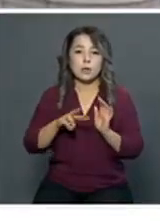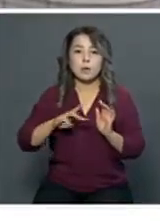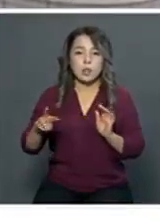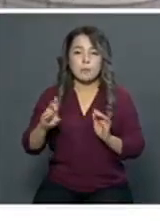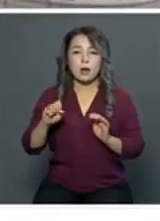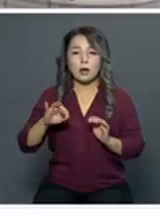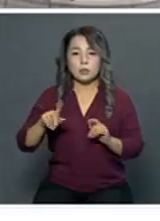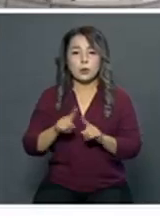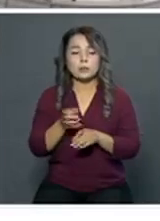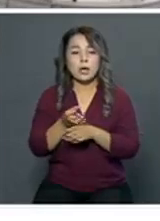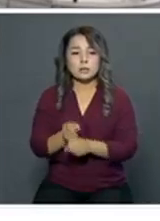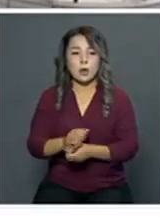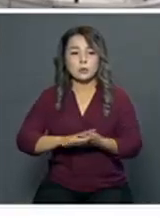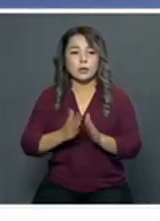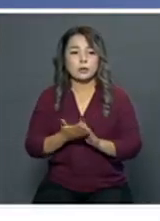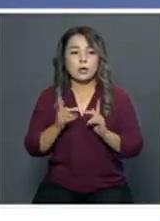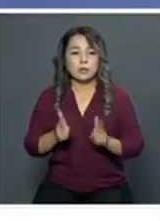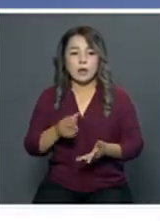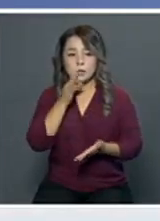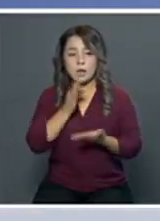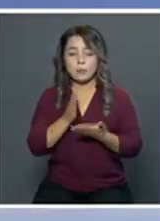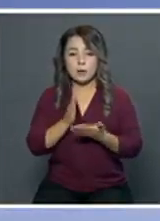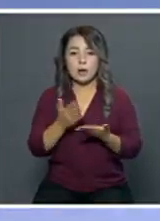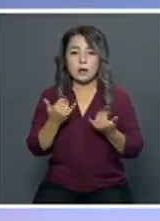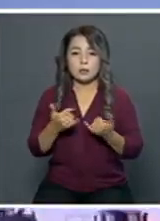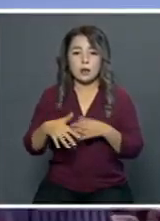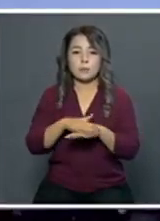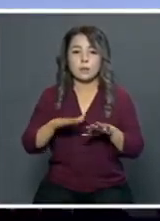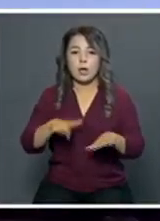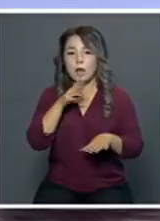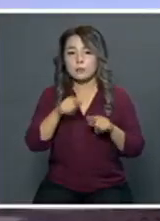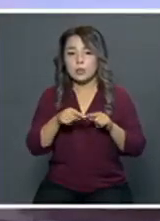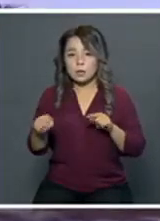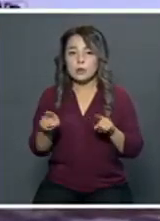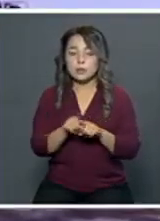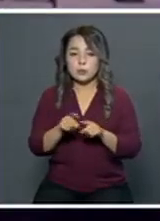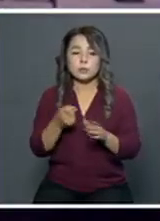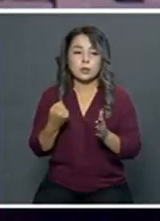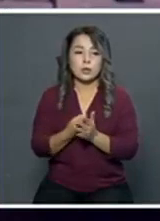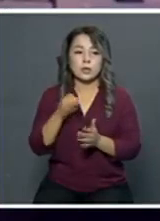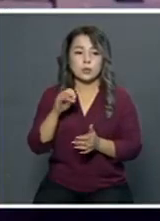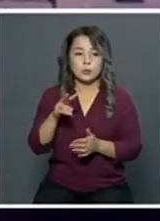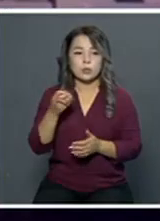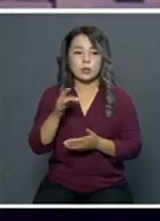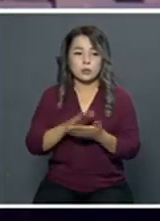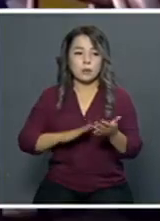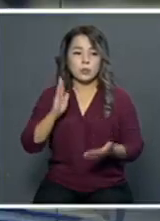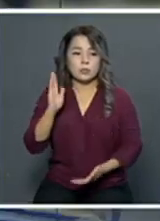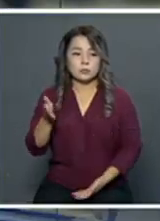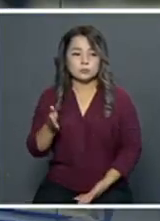9,7 миллион баррельге азайтуға уағдаласты. Енді сол пәтуаның мерзімі шілдеге дейін созылып отыр.